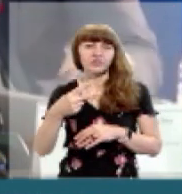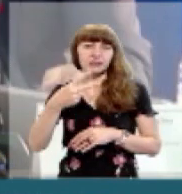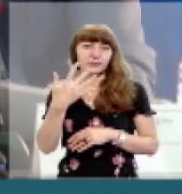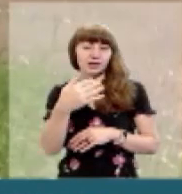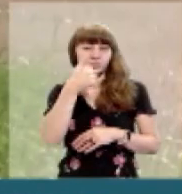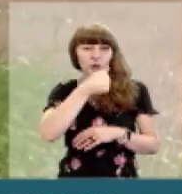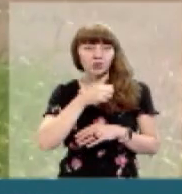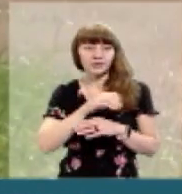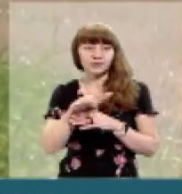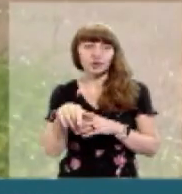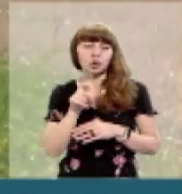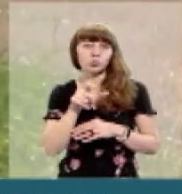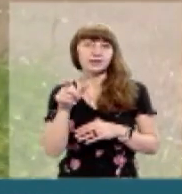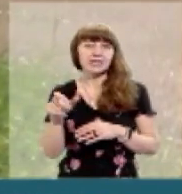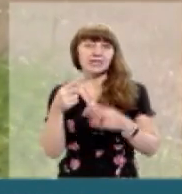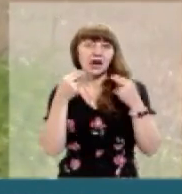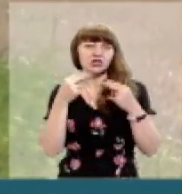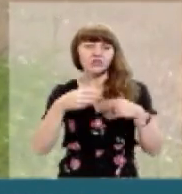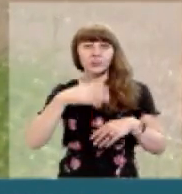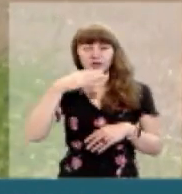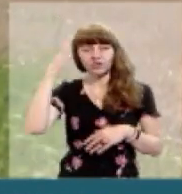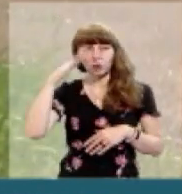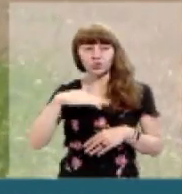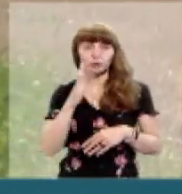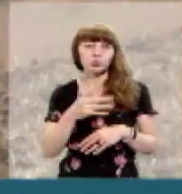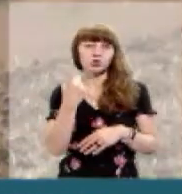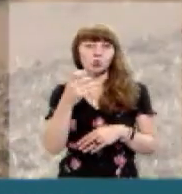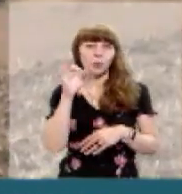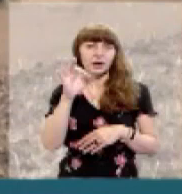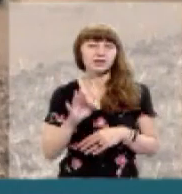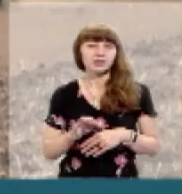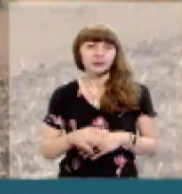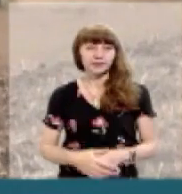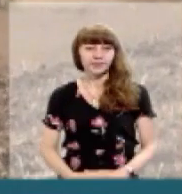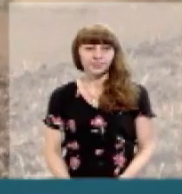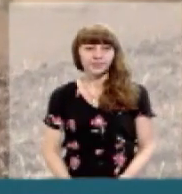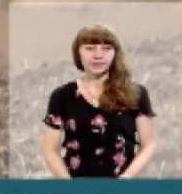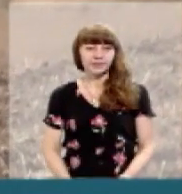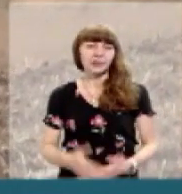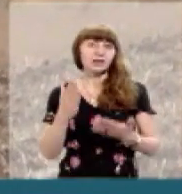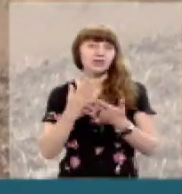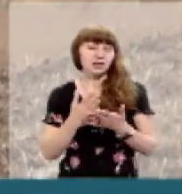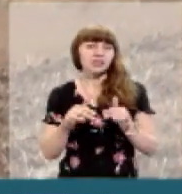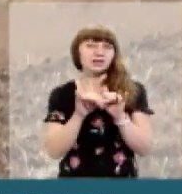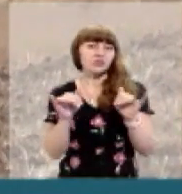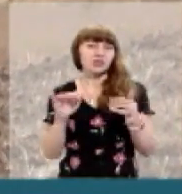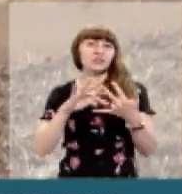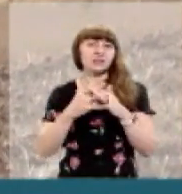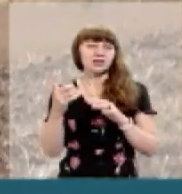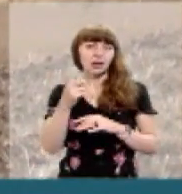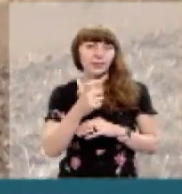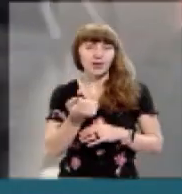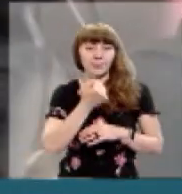айтуға болады. Ауыл шаруашылығы саласында да ілгерілеушілік бар. Алқапты әртараптандырудың арқасында биыл диқандар мол өнім